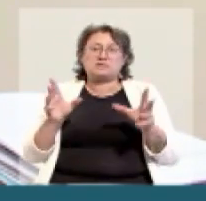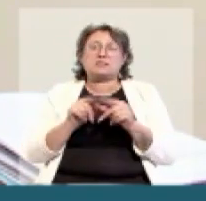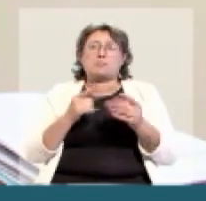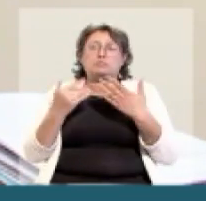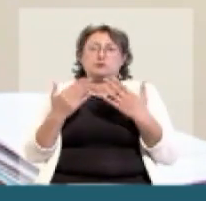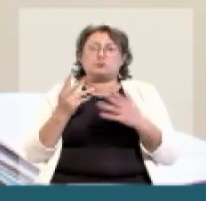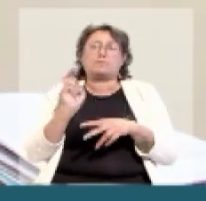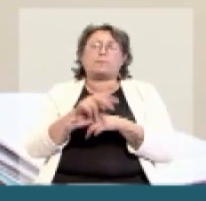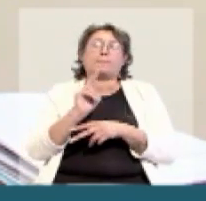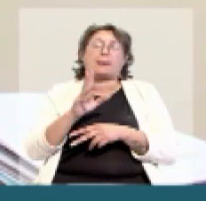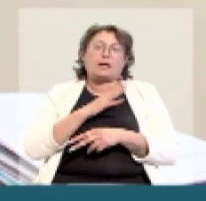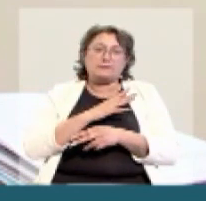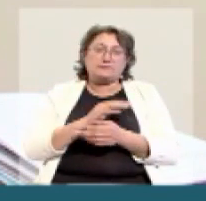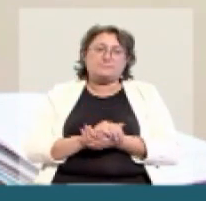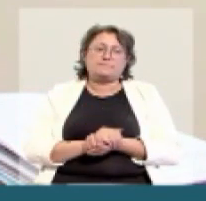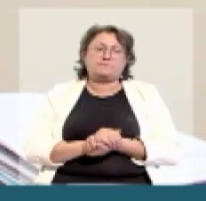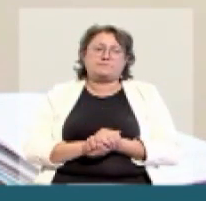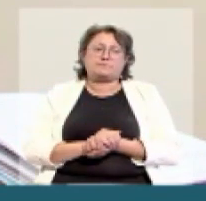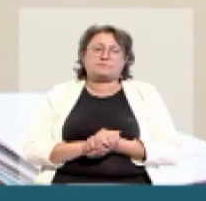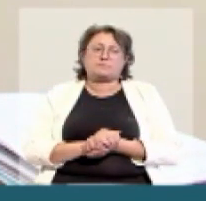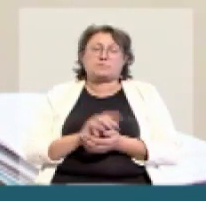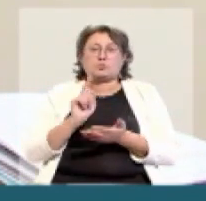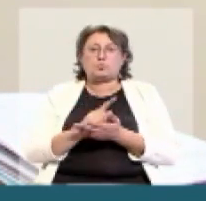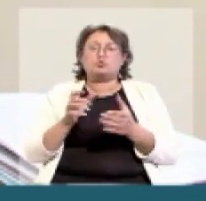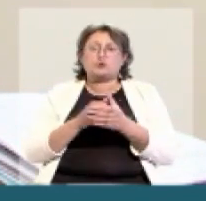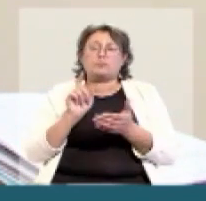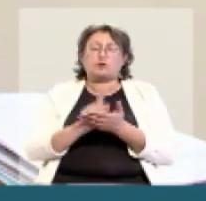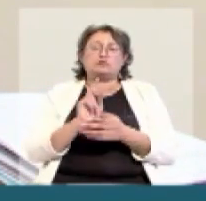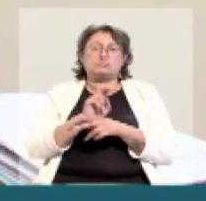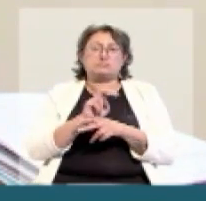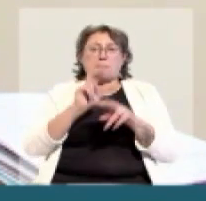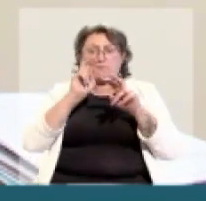общается, кто находился у него дома. Понимаете? В любом случае, участковый должен проверять его по месту жительства.